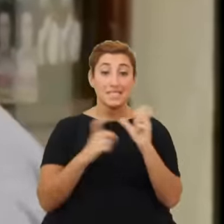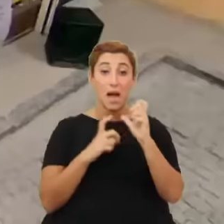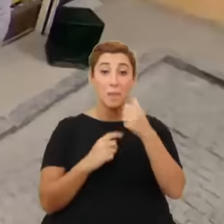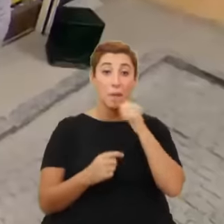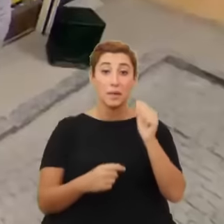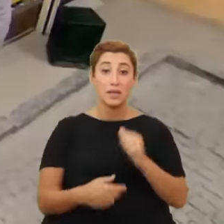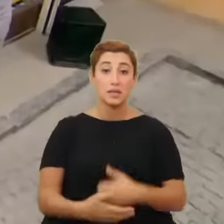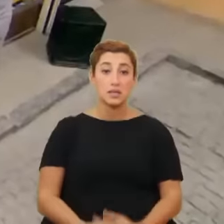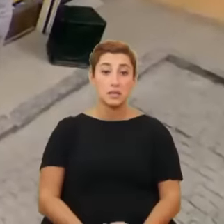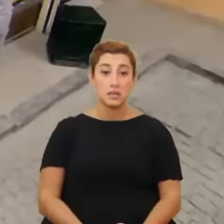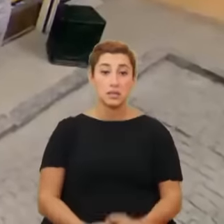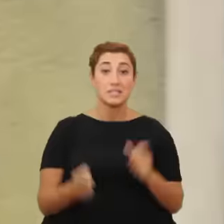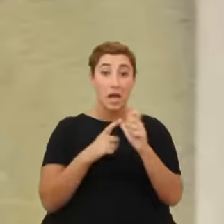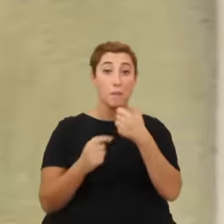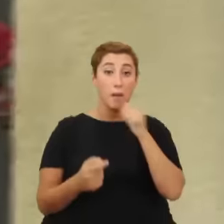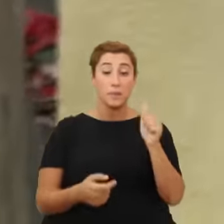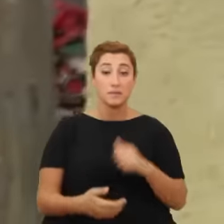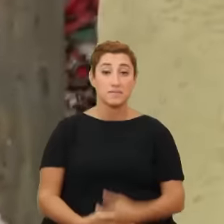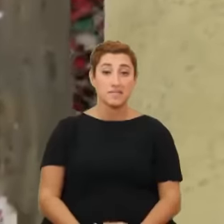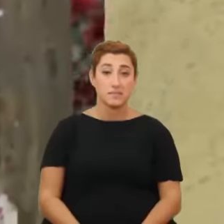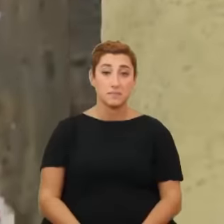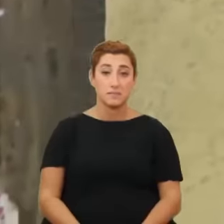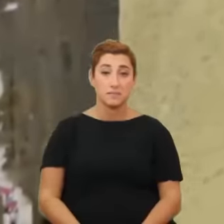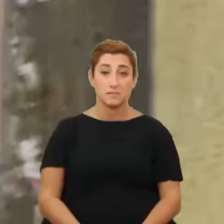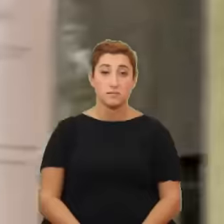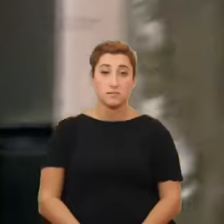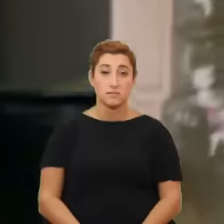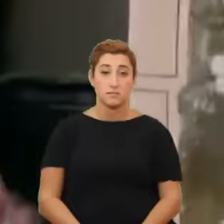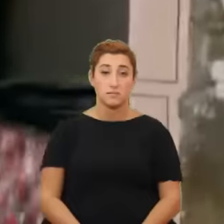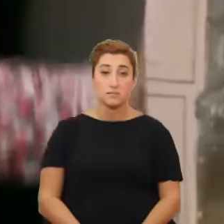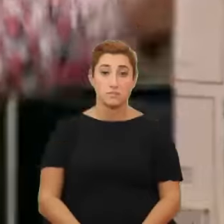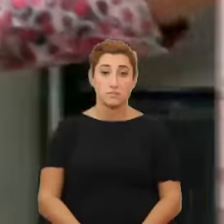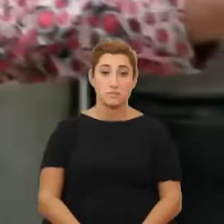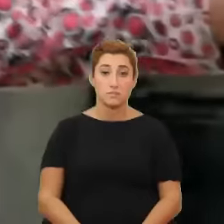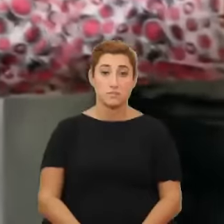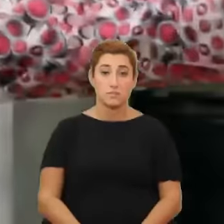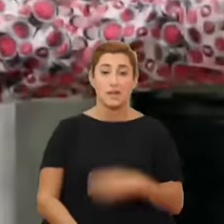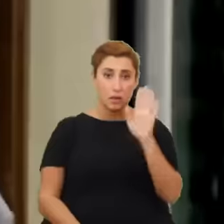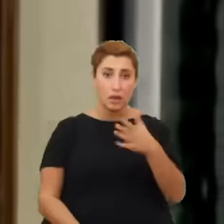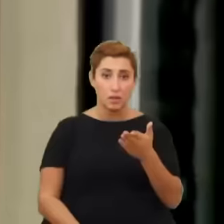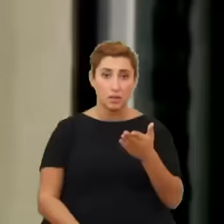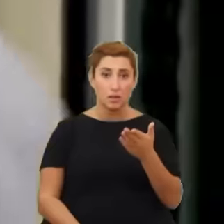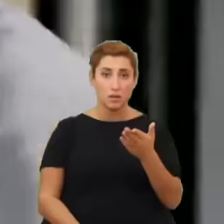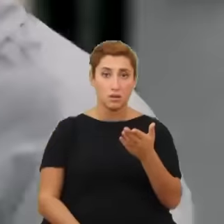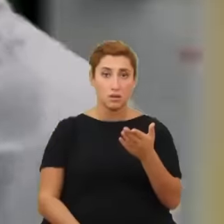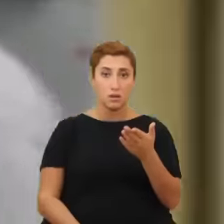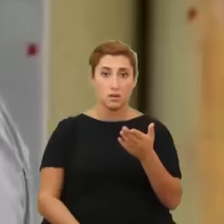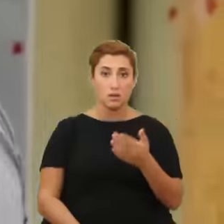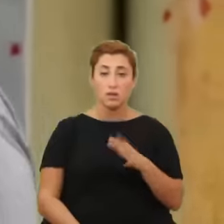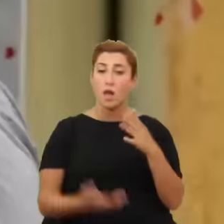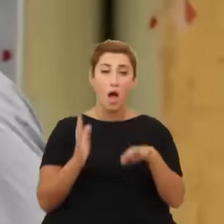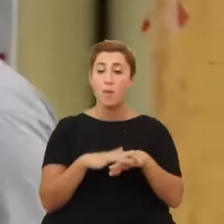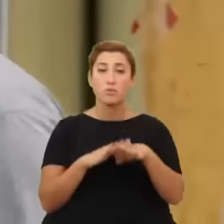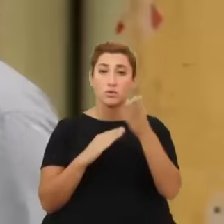Sam abi! Sam abi! Aygun apartmandan çıktı. Lan!